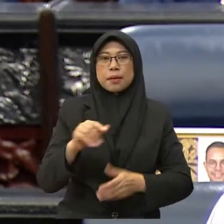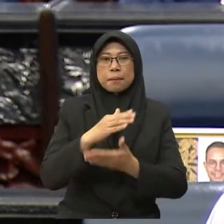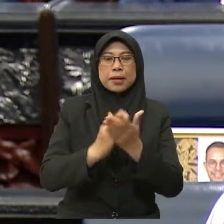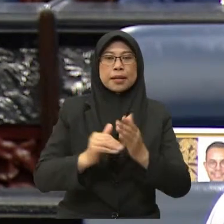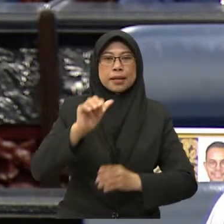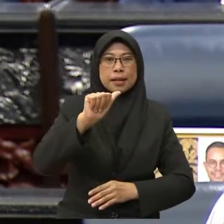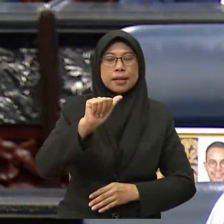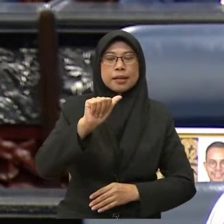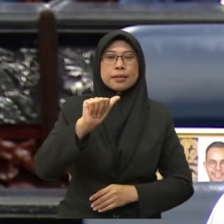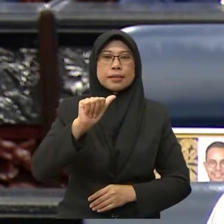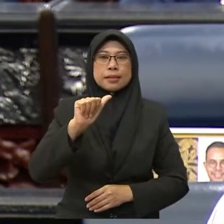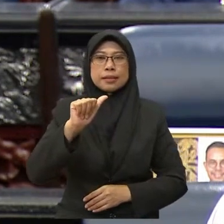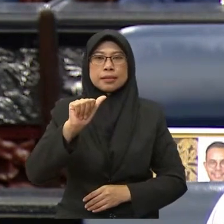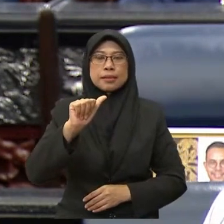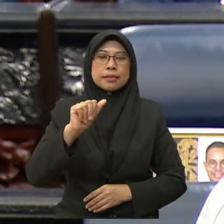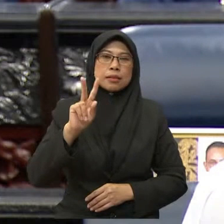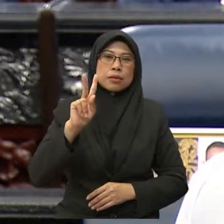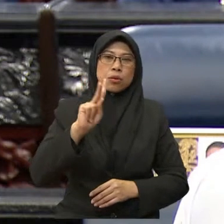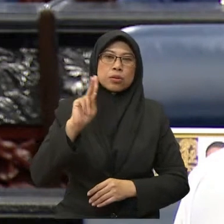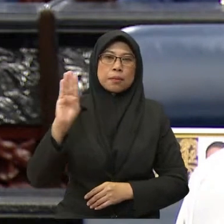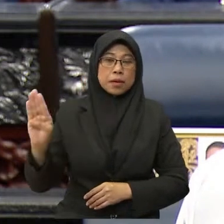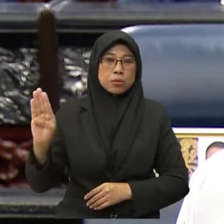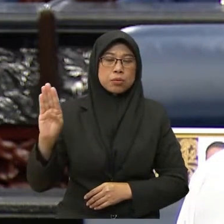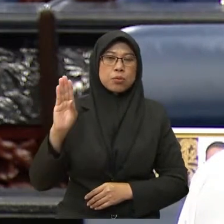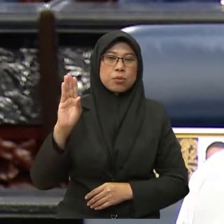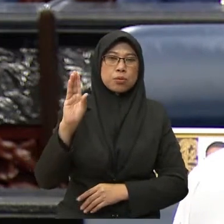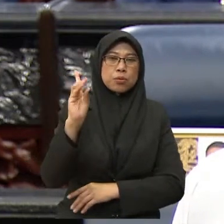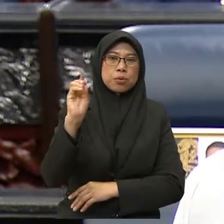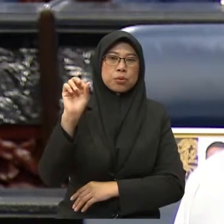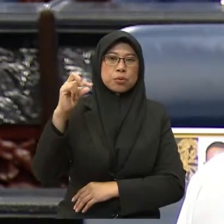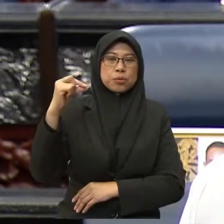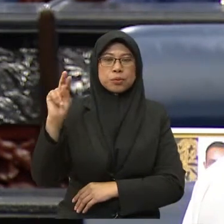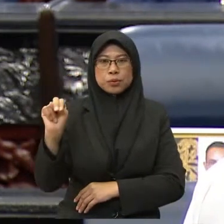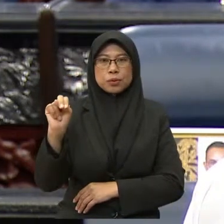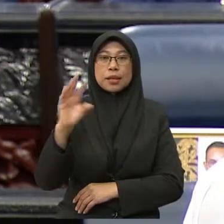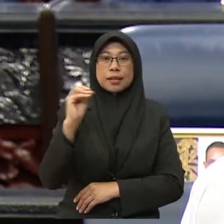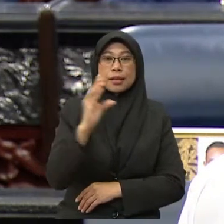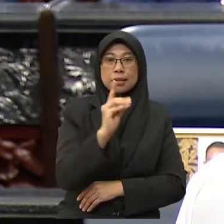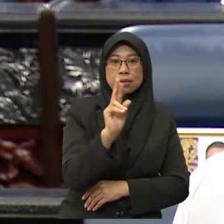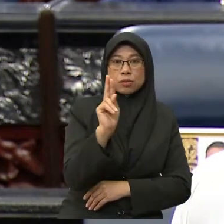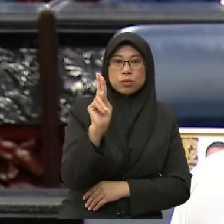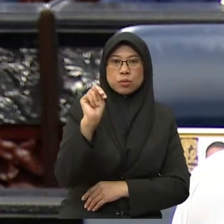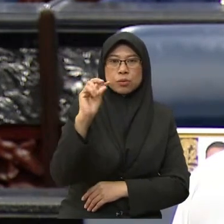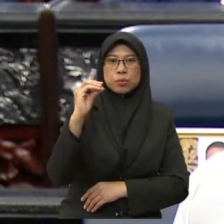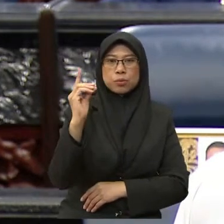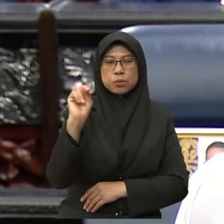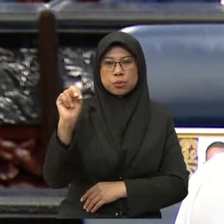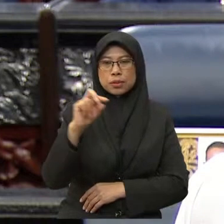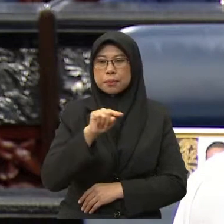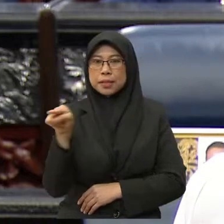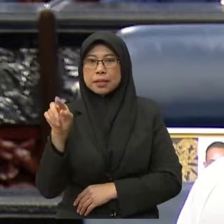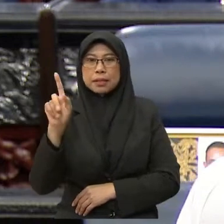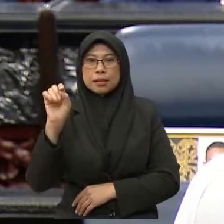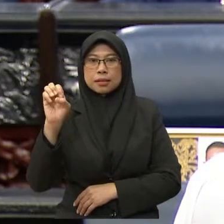Kota Baru Kedungun dan Seksyen B Dungun Ketemerloh, manakala baki 4 terowong adalah di bawah Seksyen C